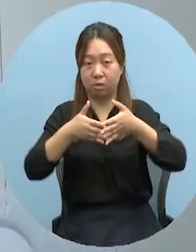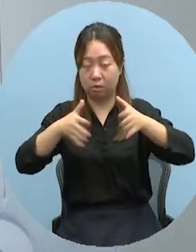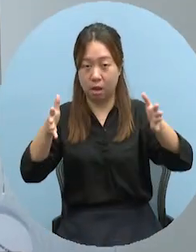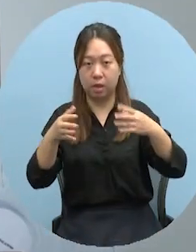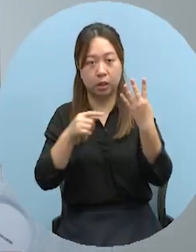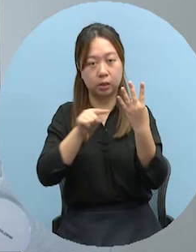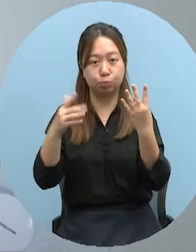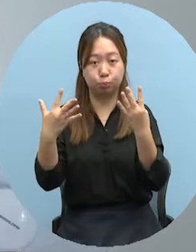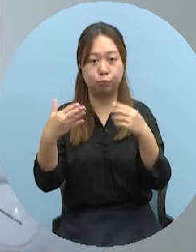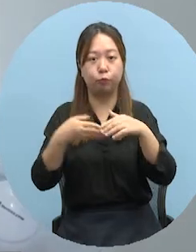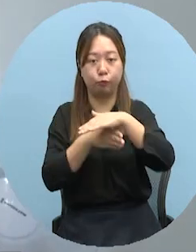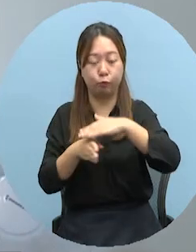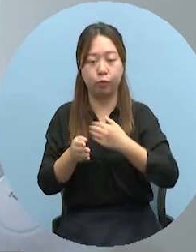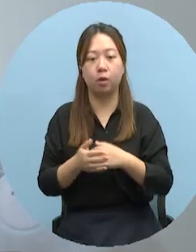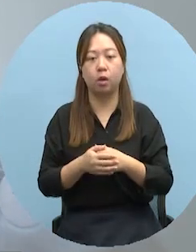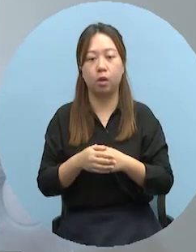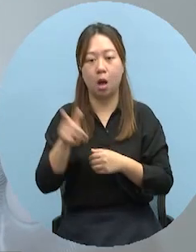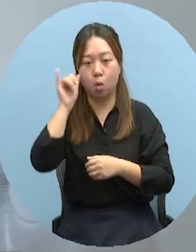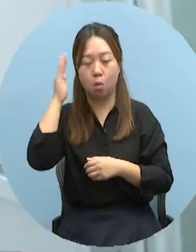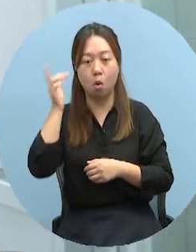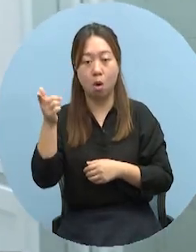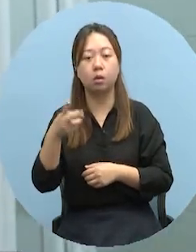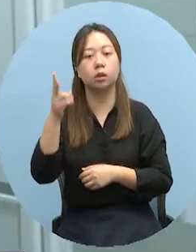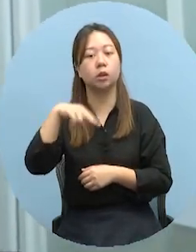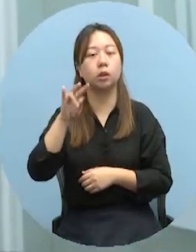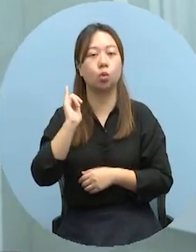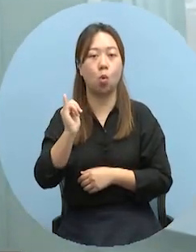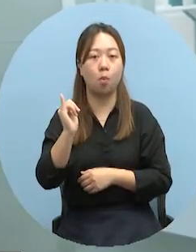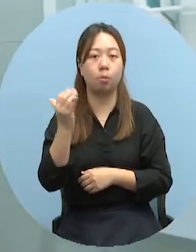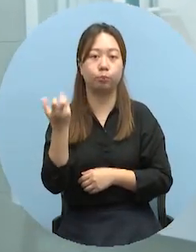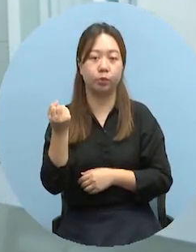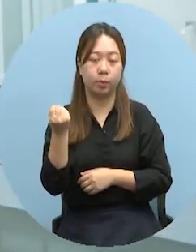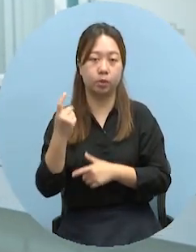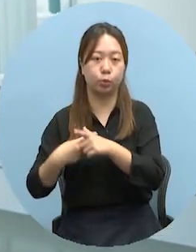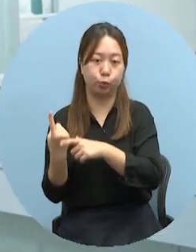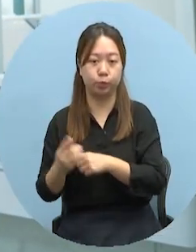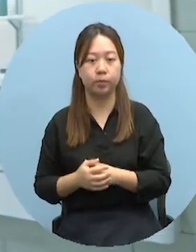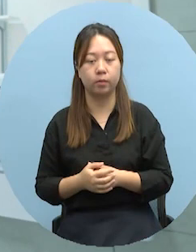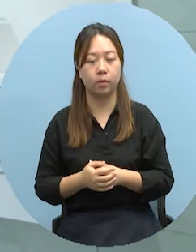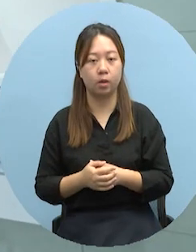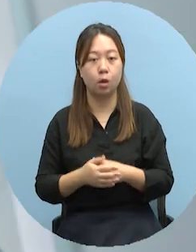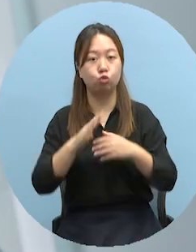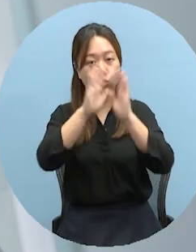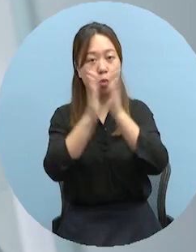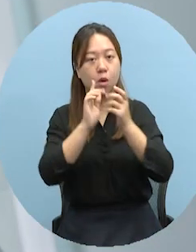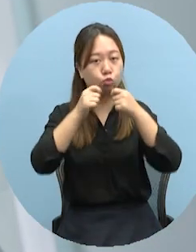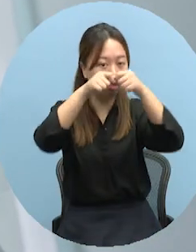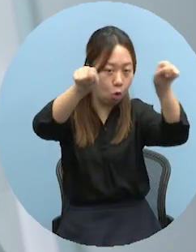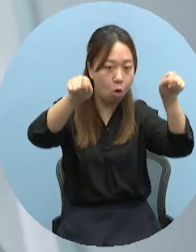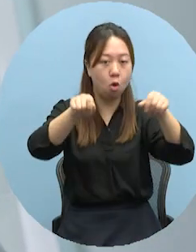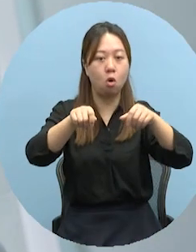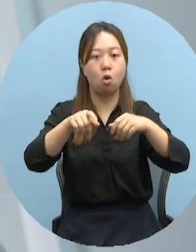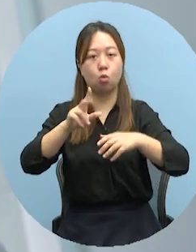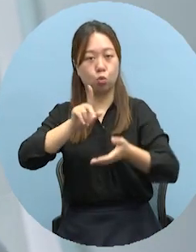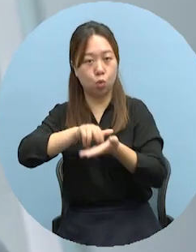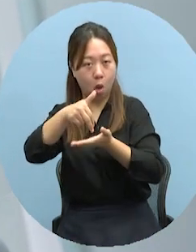呢，彩興道呢度呢都是2650元一個月。我哋户户有窗，户户有自己獨立的